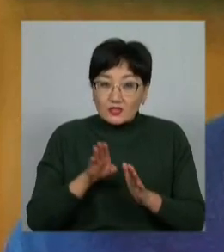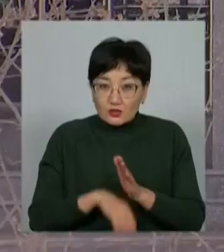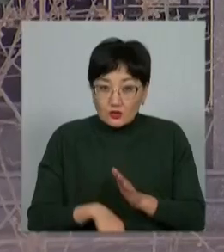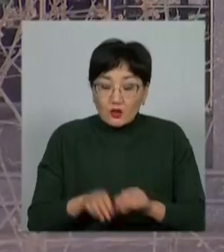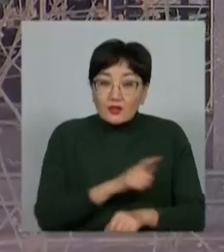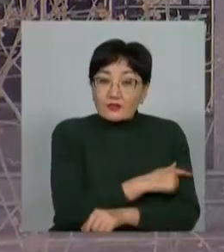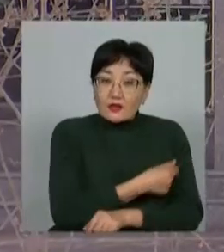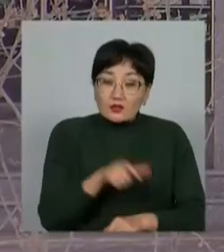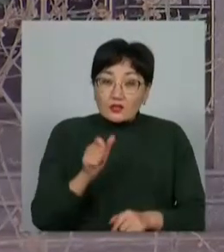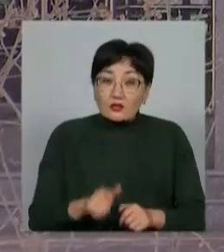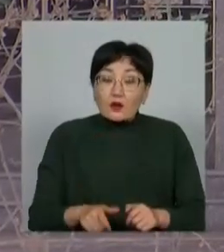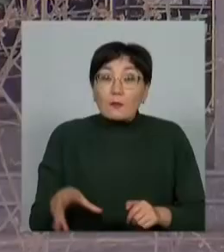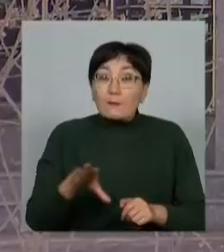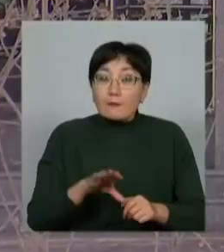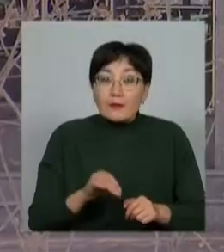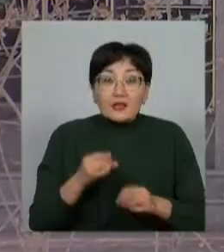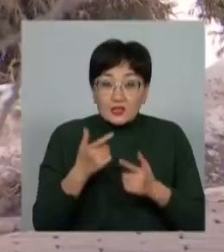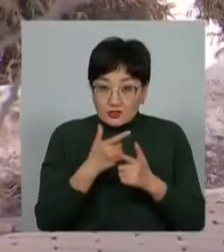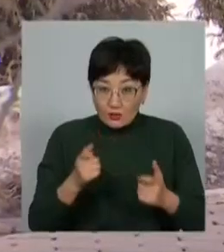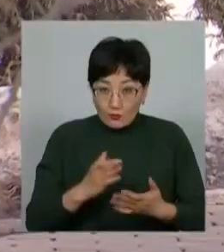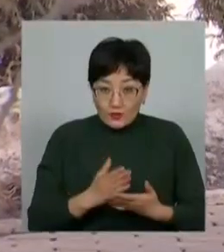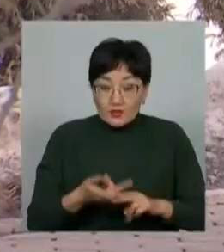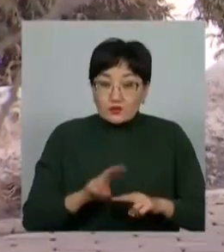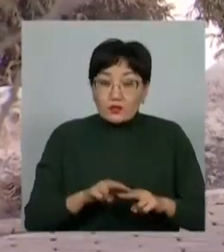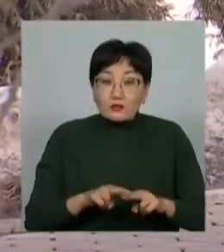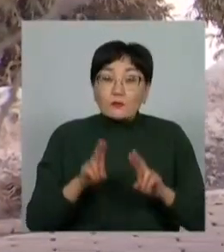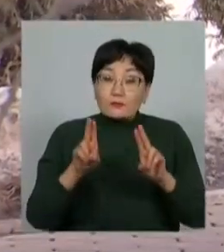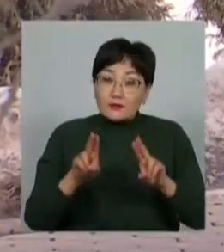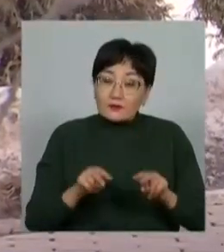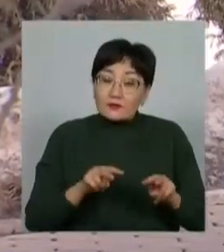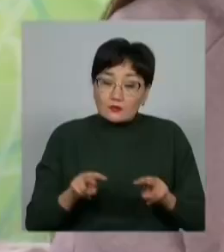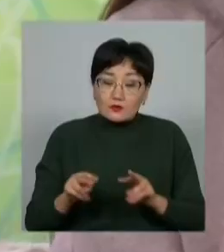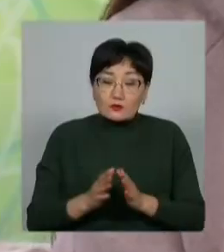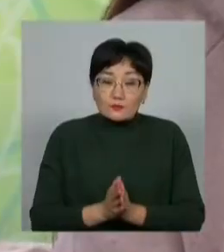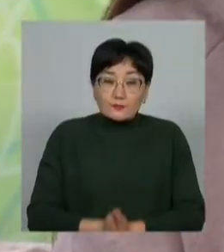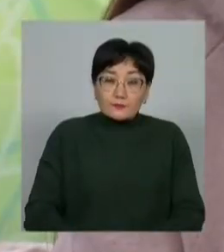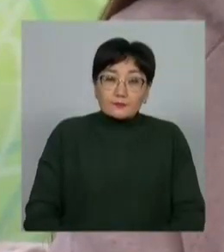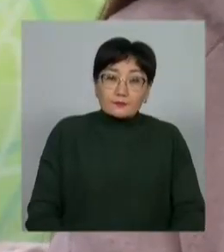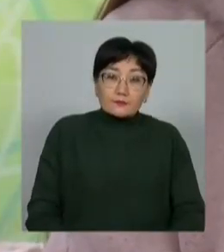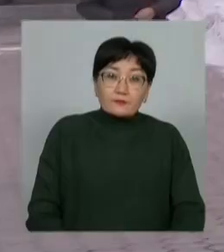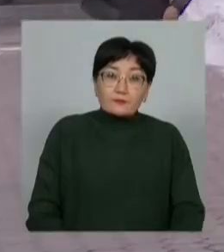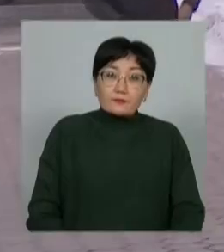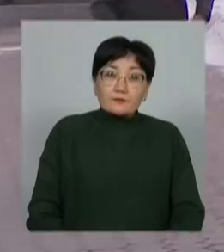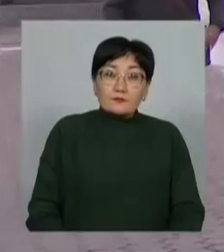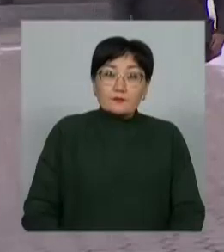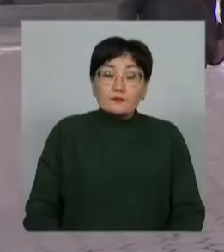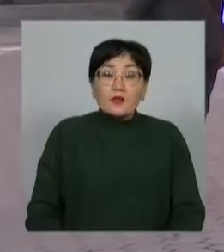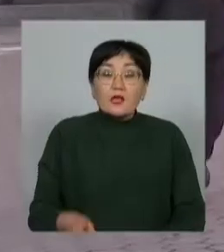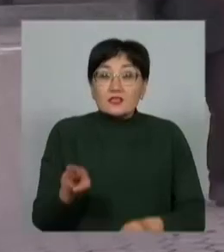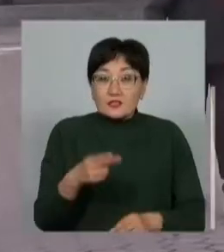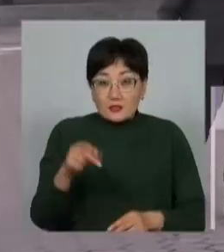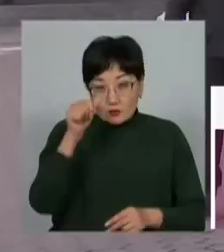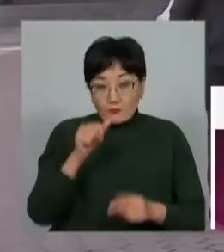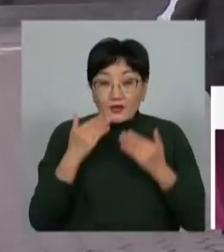жатқанын дәрігерлер барынша ескертіп жатыр. Сондықтан сақтық шараларын сақтағандарыңыз жөн. 90